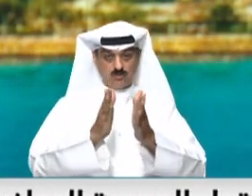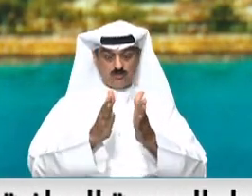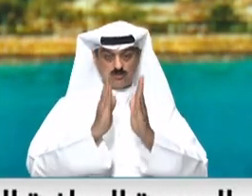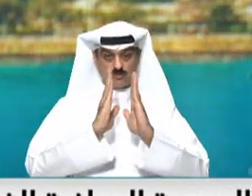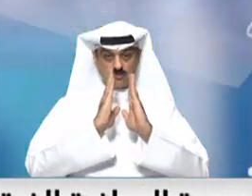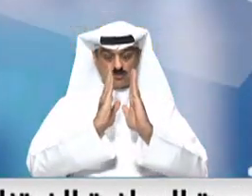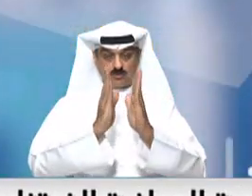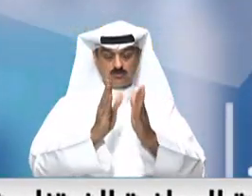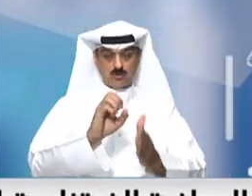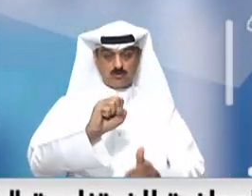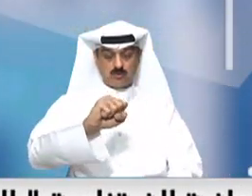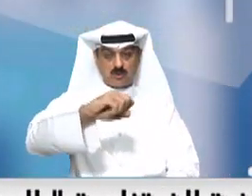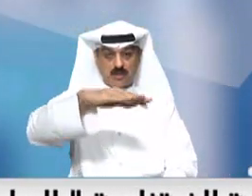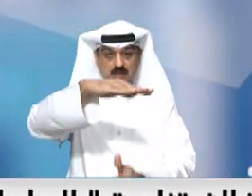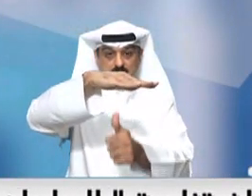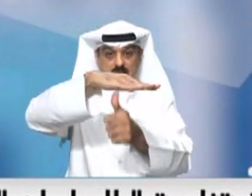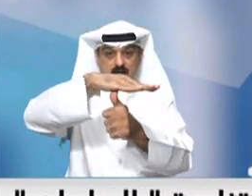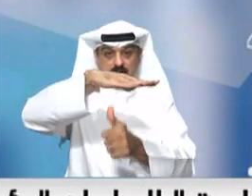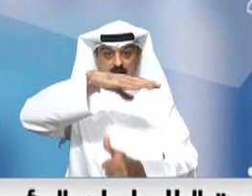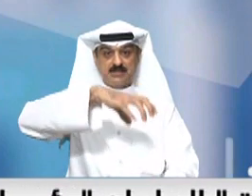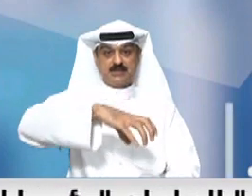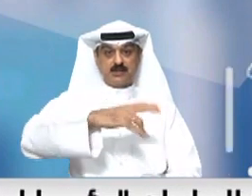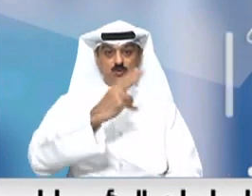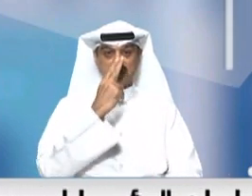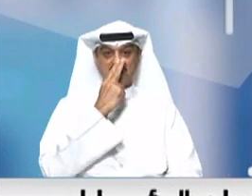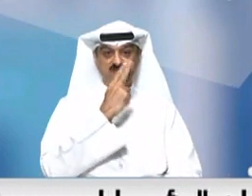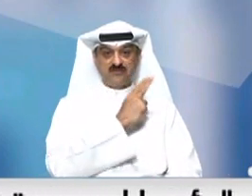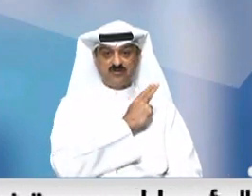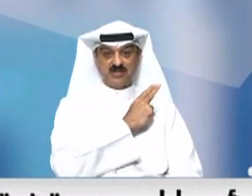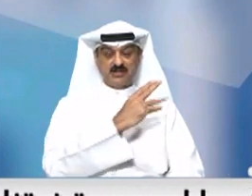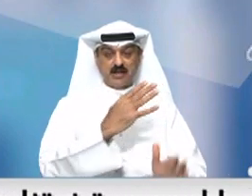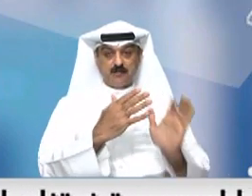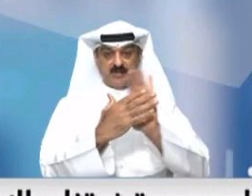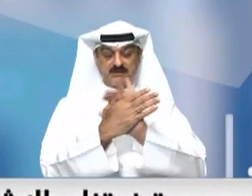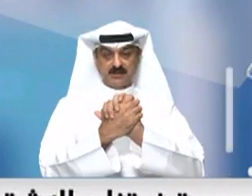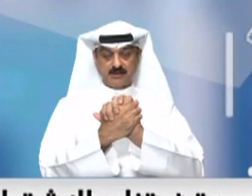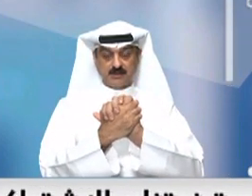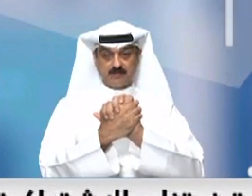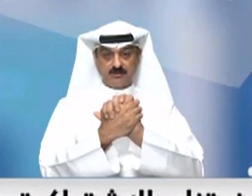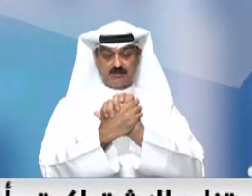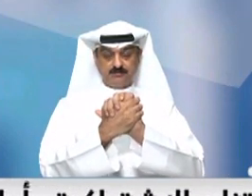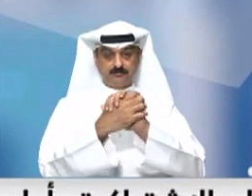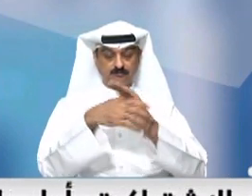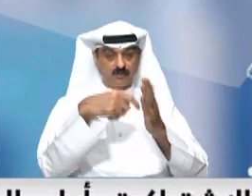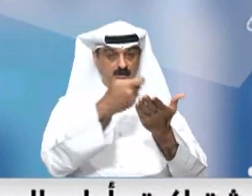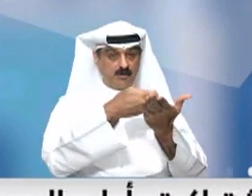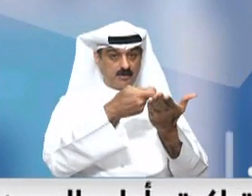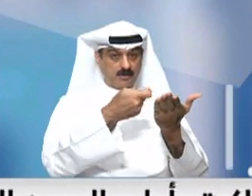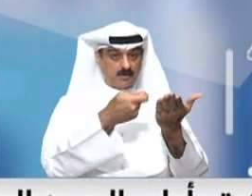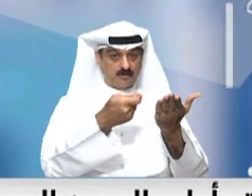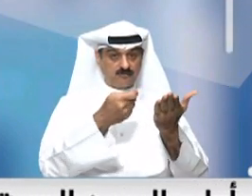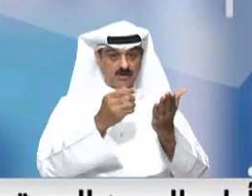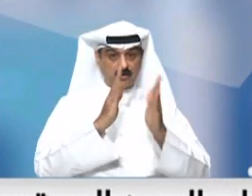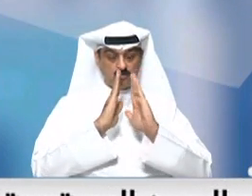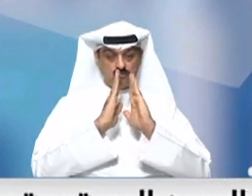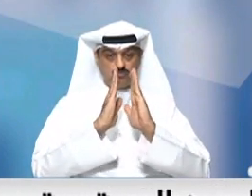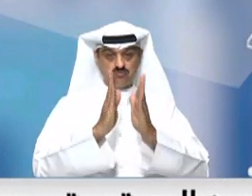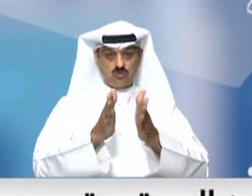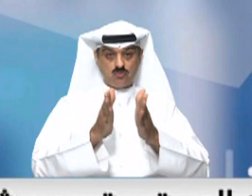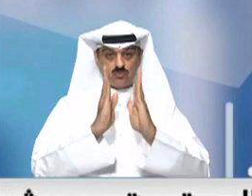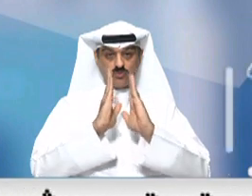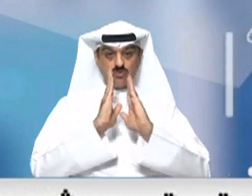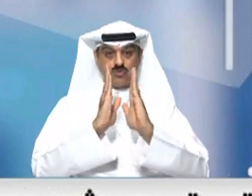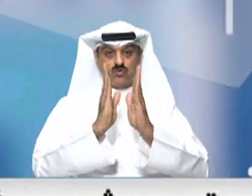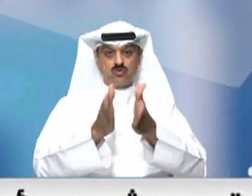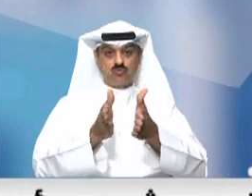الرئيس تو لام رئيس جمهوريه فيتنام الاشتراكيه الصديقه عبر فيها سموه حفظه الله عن خالص